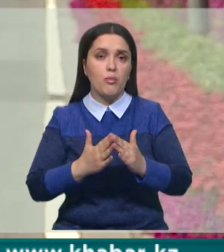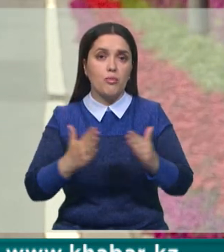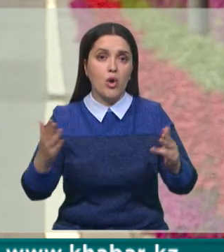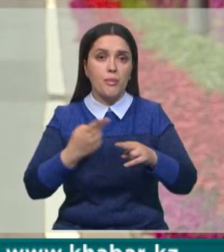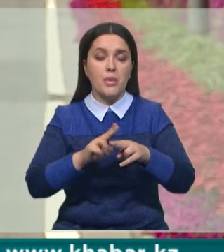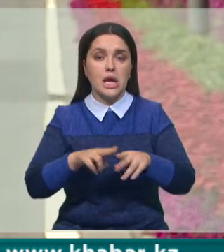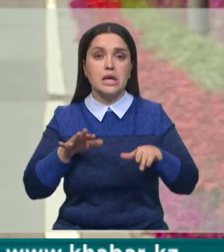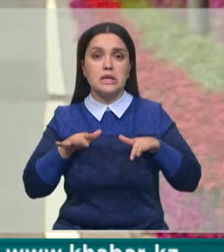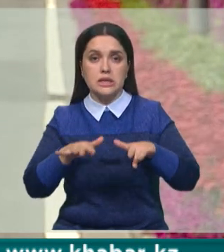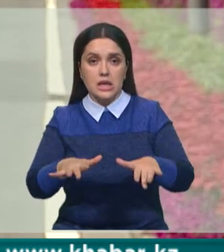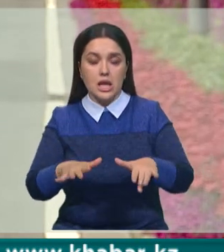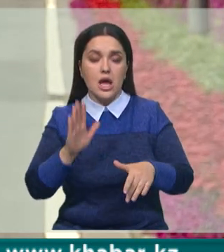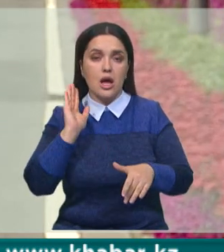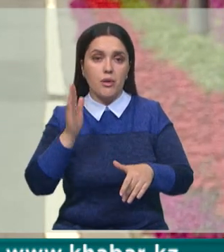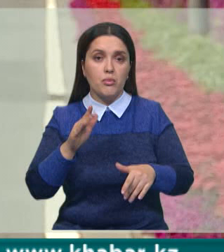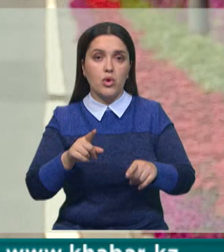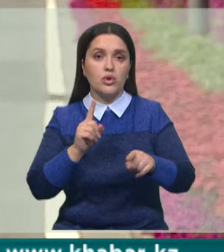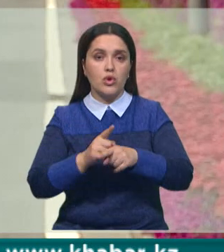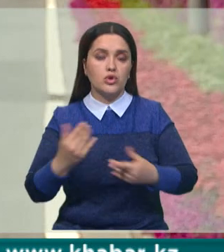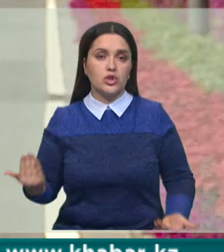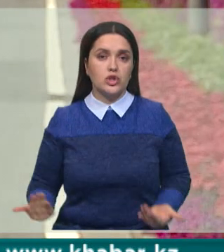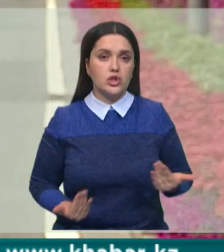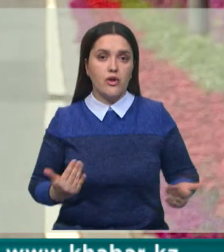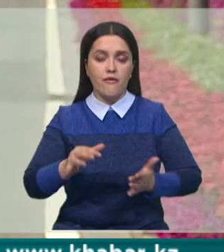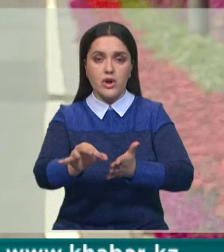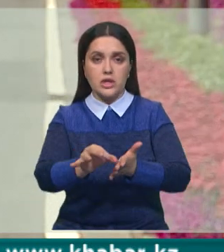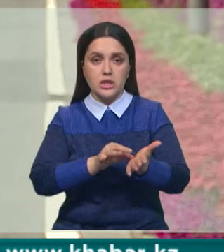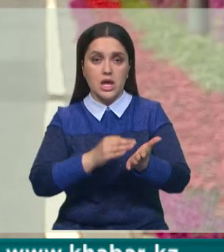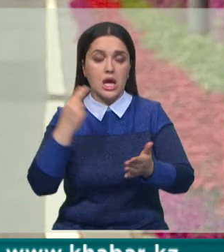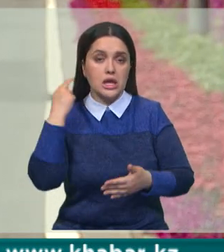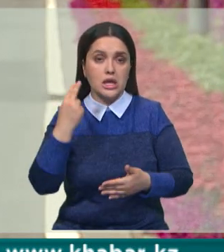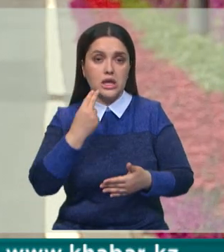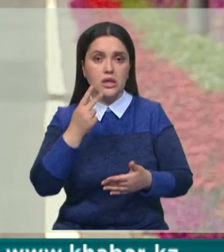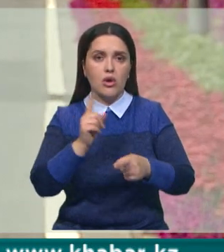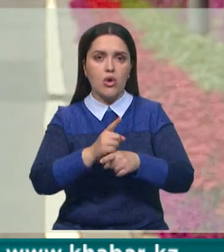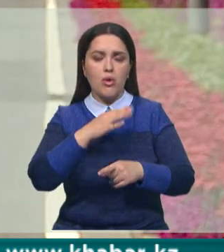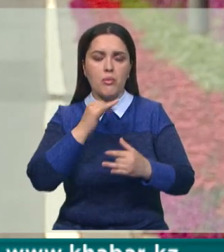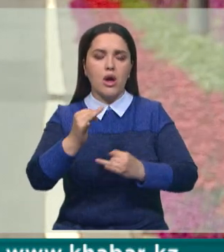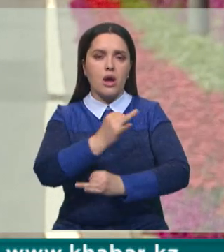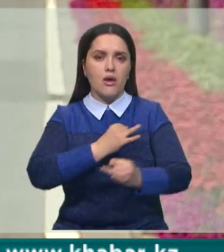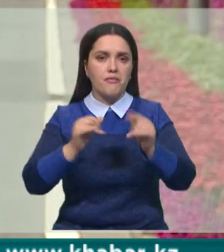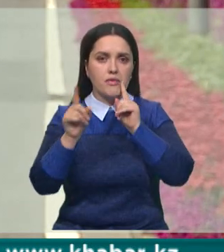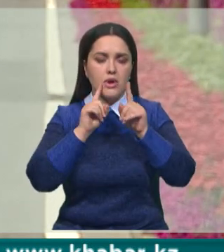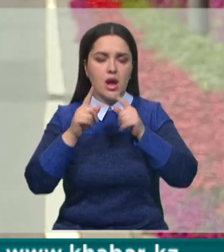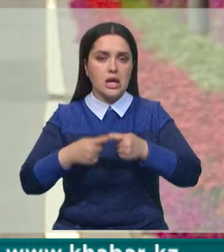китайской стороной этого мегапроекта Поднебесная доказала, что многочисленным